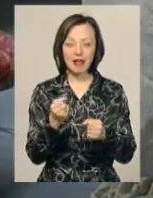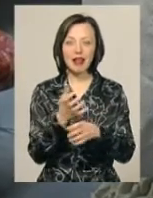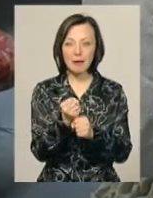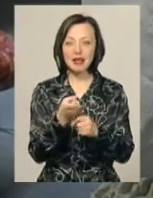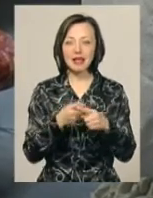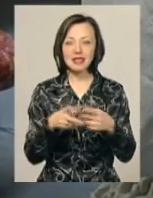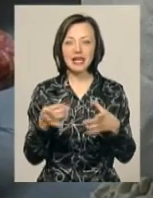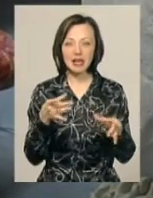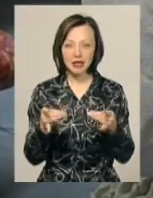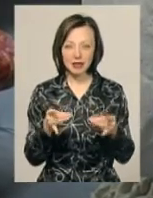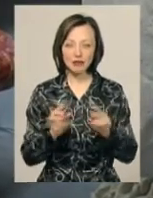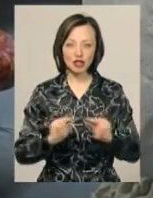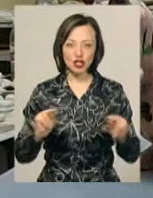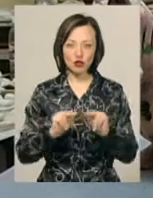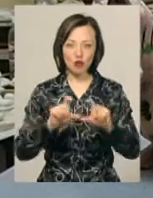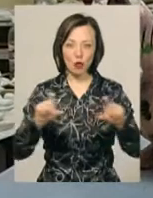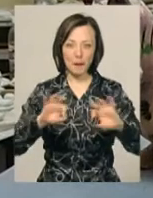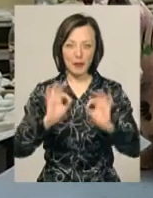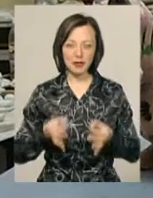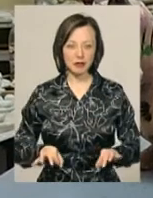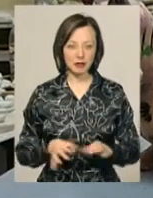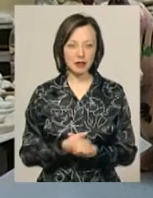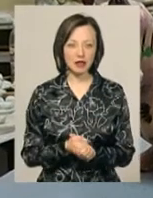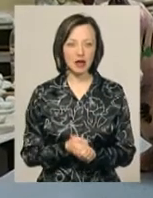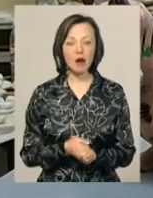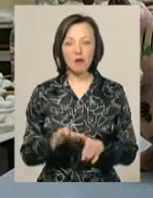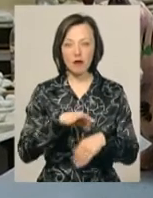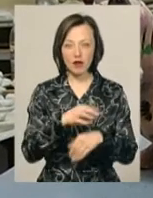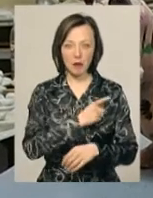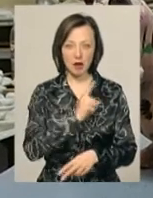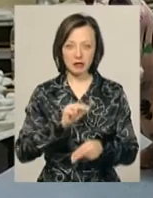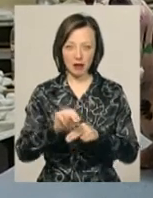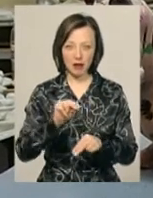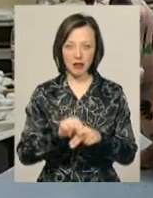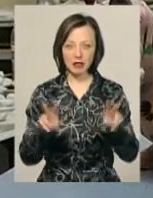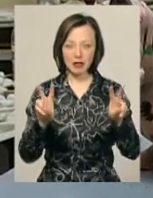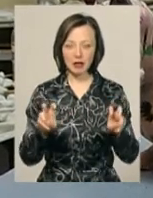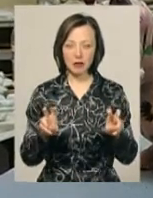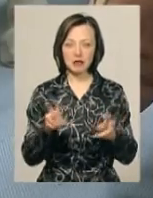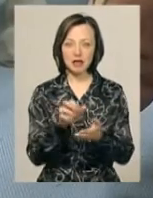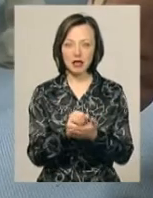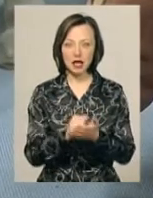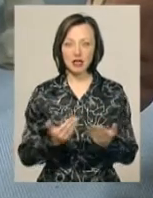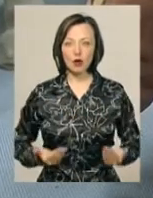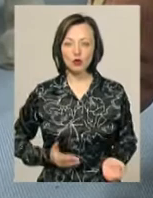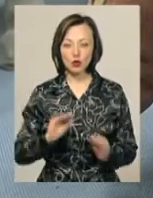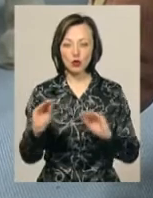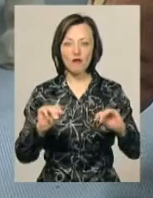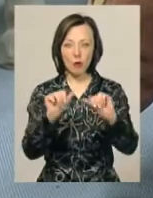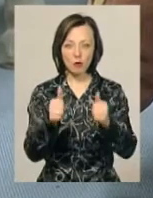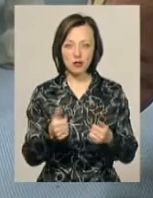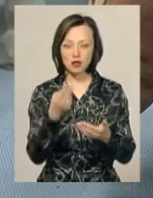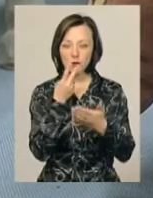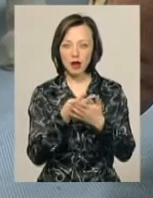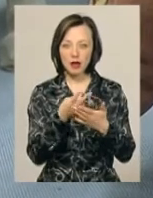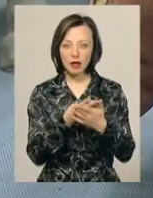та декоративно-прикладного мистецтва Людмила Тершівська, яка й проведе майстер-клас. Тема занять – декоративно-ужиткові композиції, які